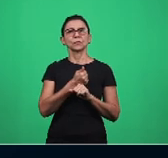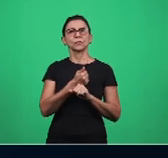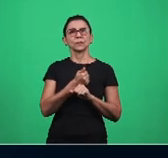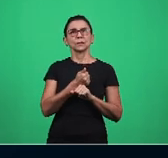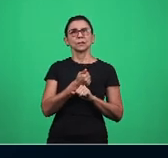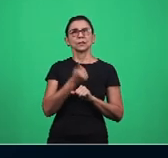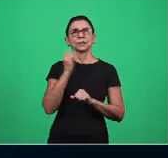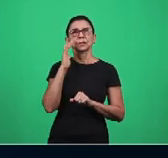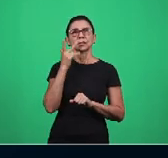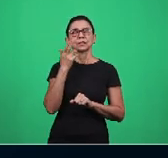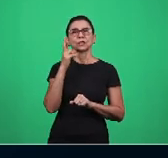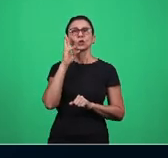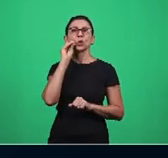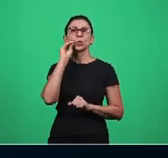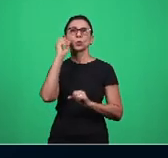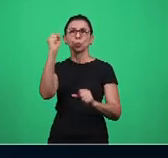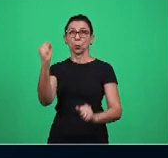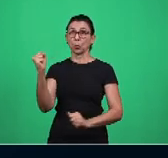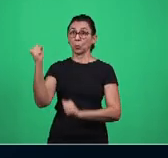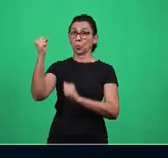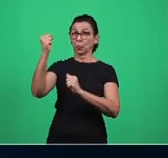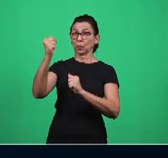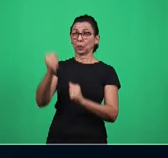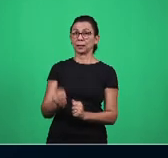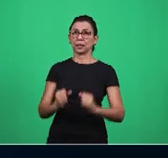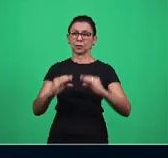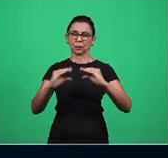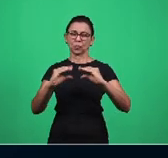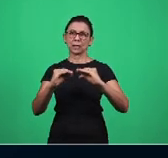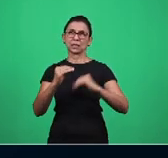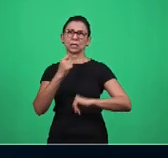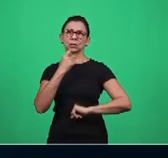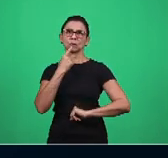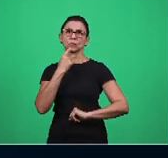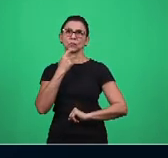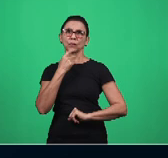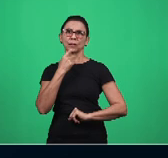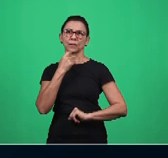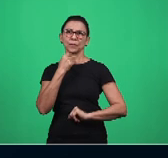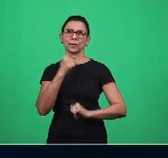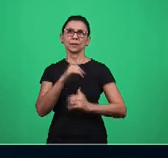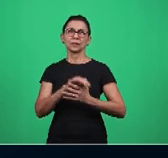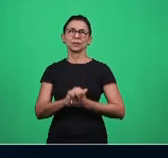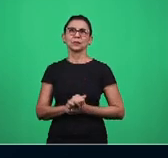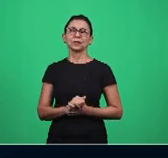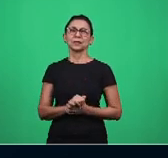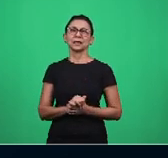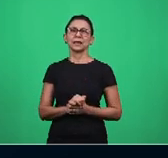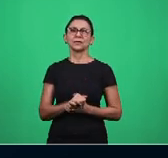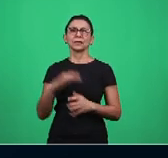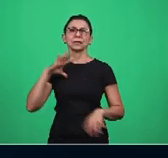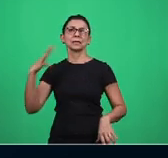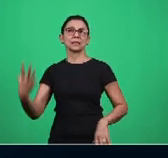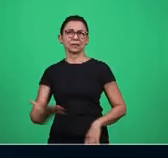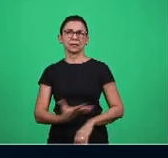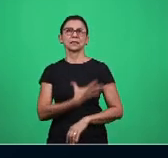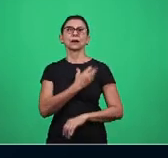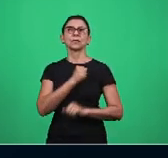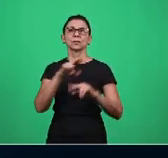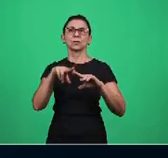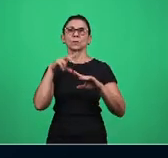Jésus. Dans ce verset est identifiée la doctrine complète du projet de salut prophétisé dans l'Ancien Testament, la rédemption par le pouvoir du sang de